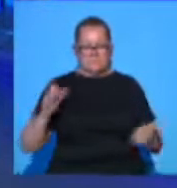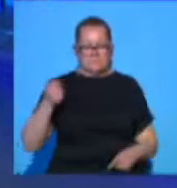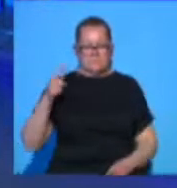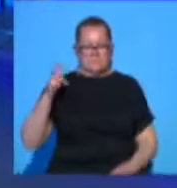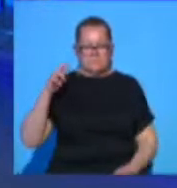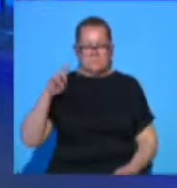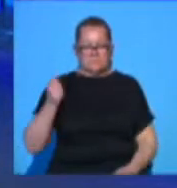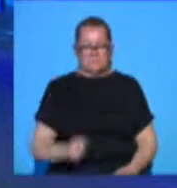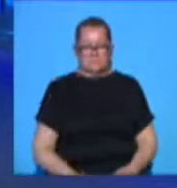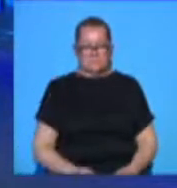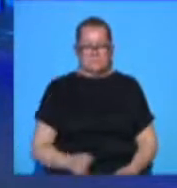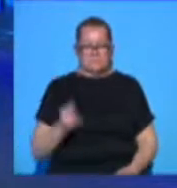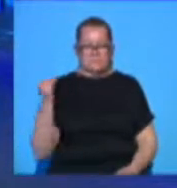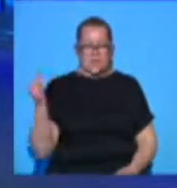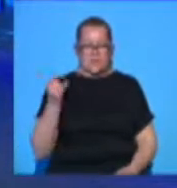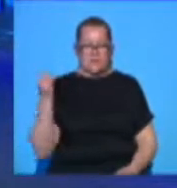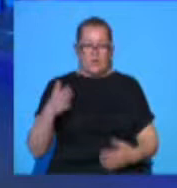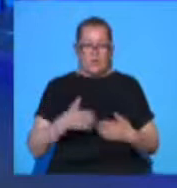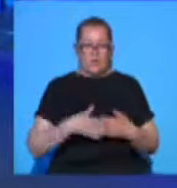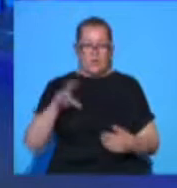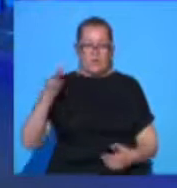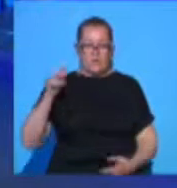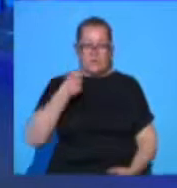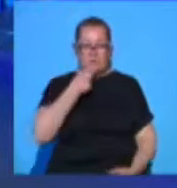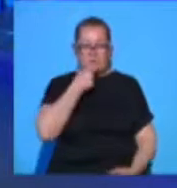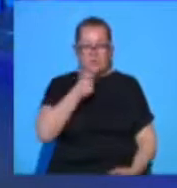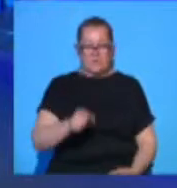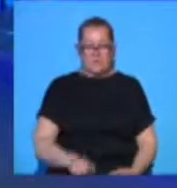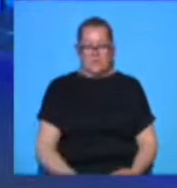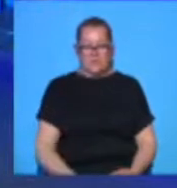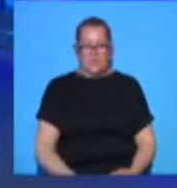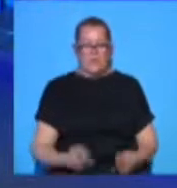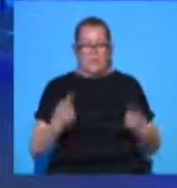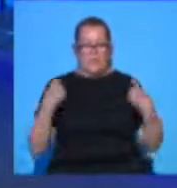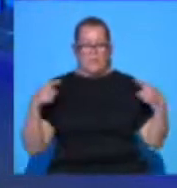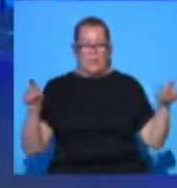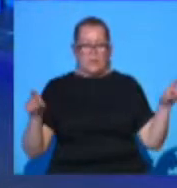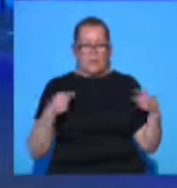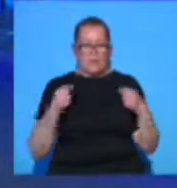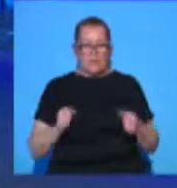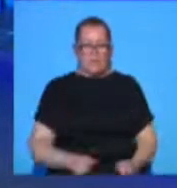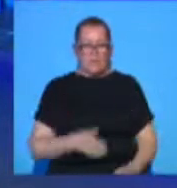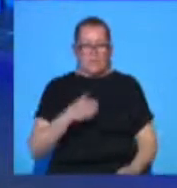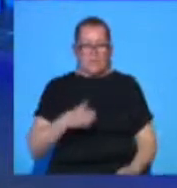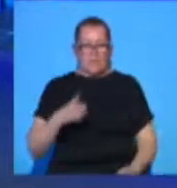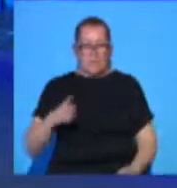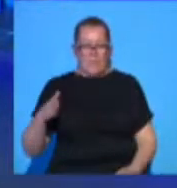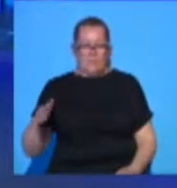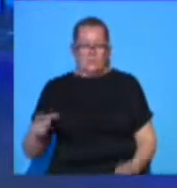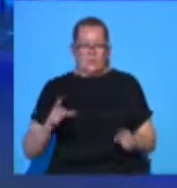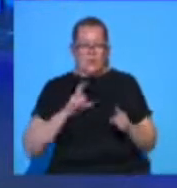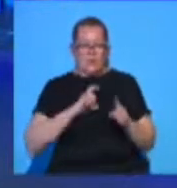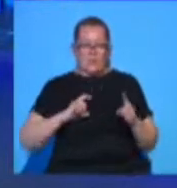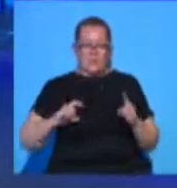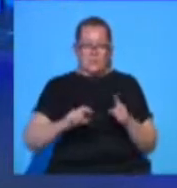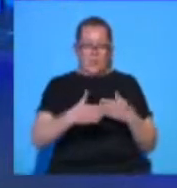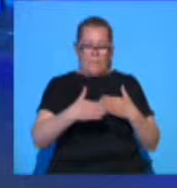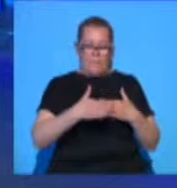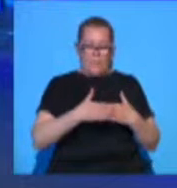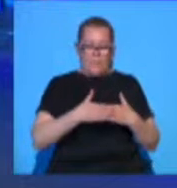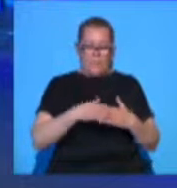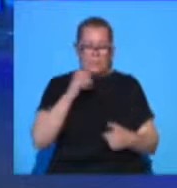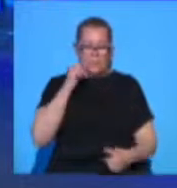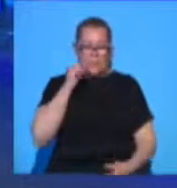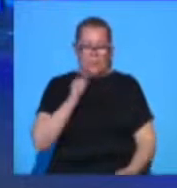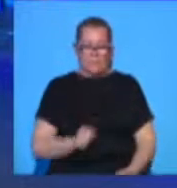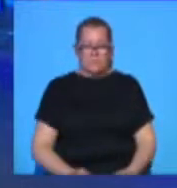Internațional Shakespeare. Cu o istorie de aproape 30 de ani, manifestarea reușește să aducă de fiecare dată cultura cât mai aproape de